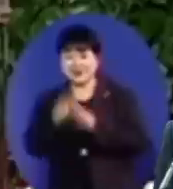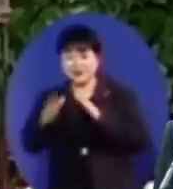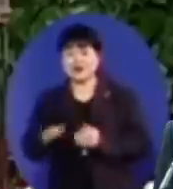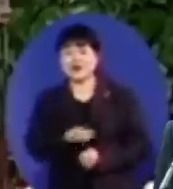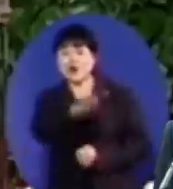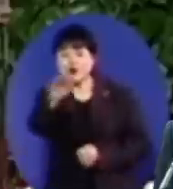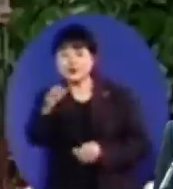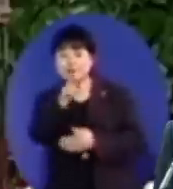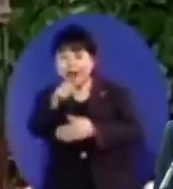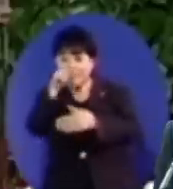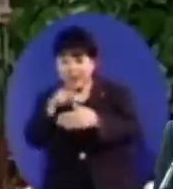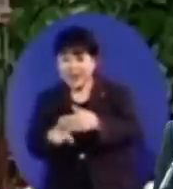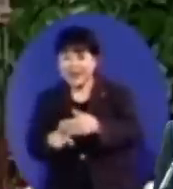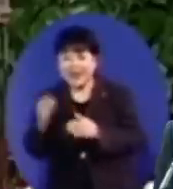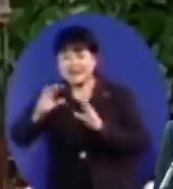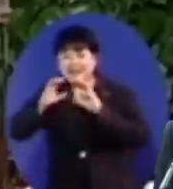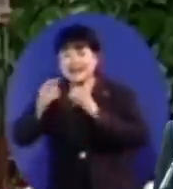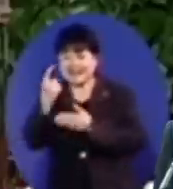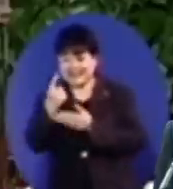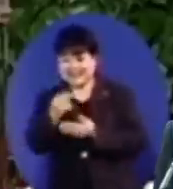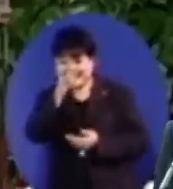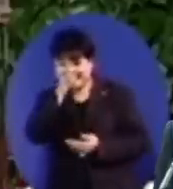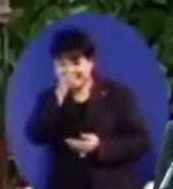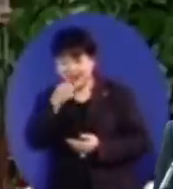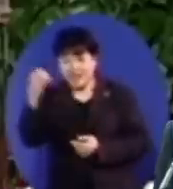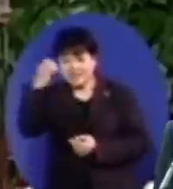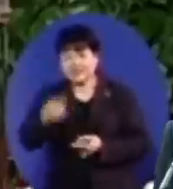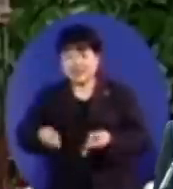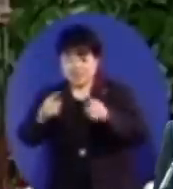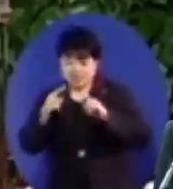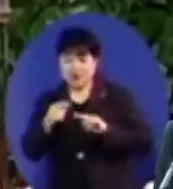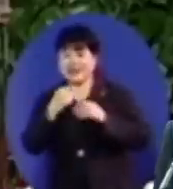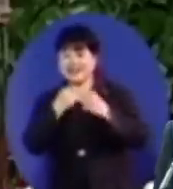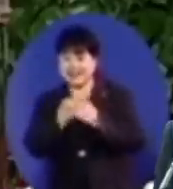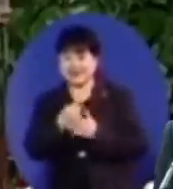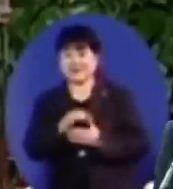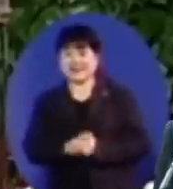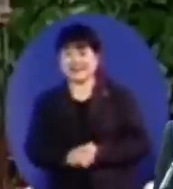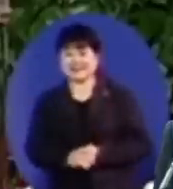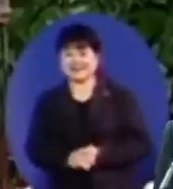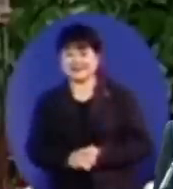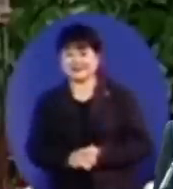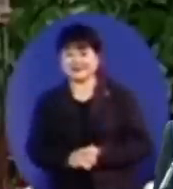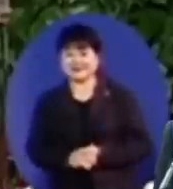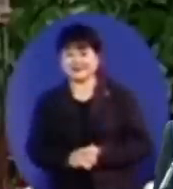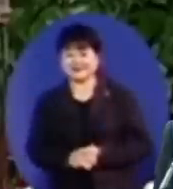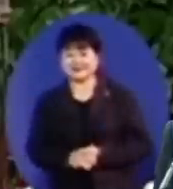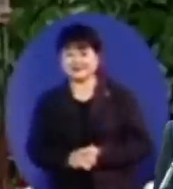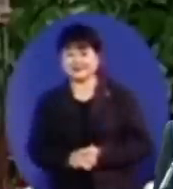여러분 마음속에 천국이 있는 것은 성령이 들어와 계시기 때문인 것입니다.